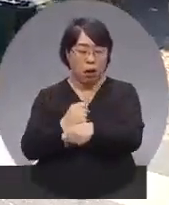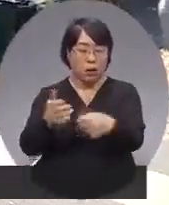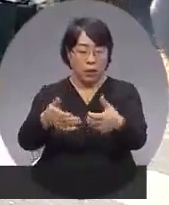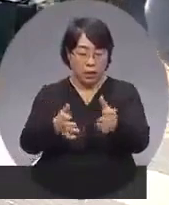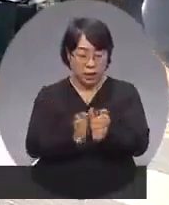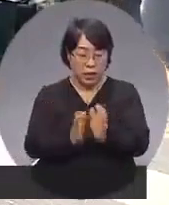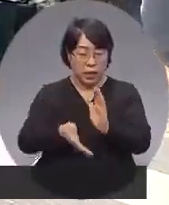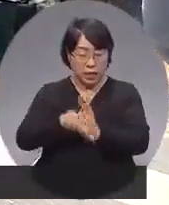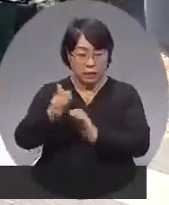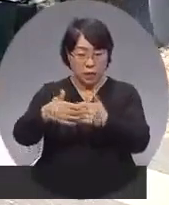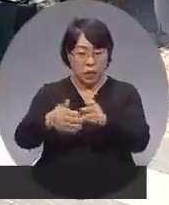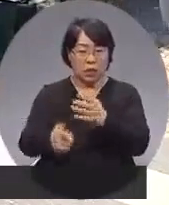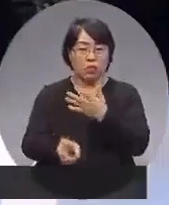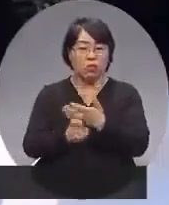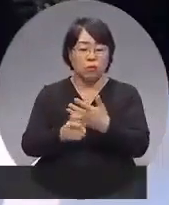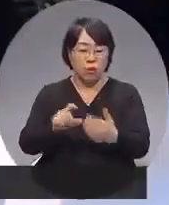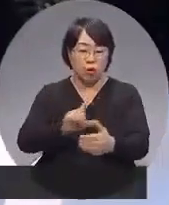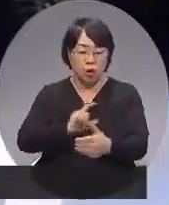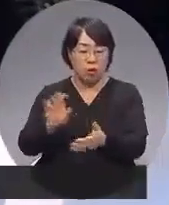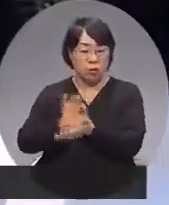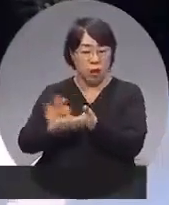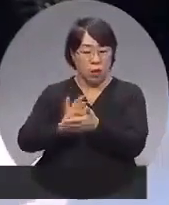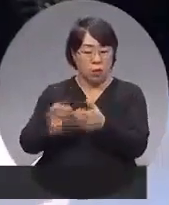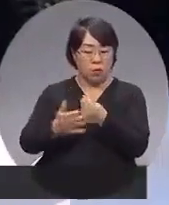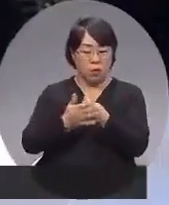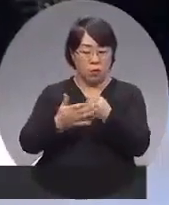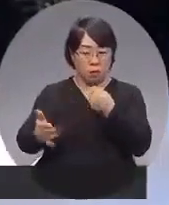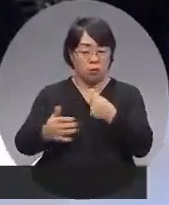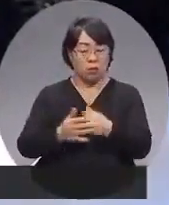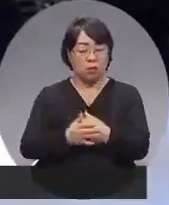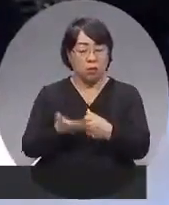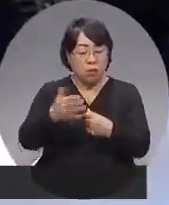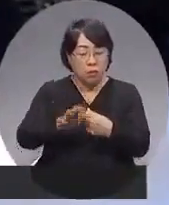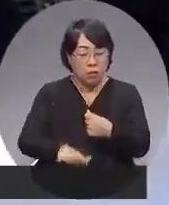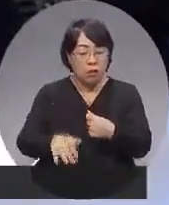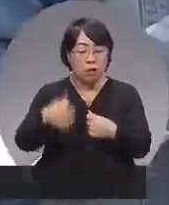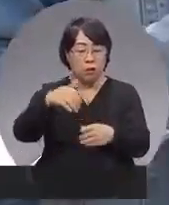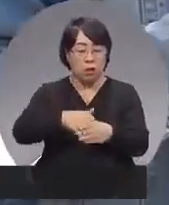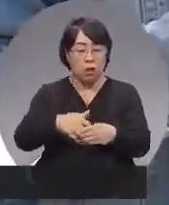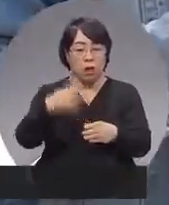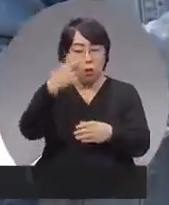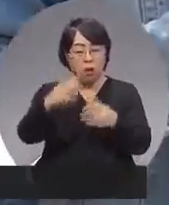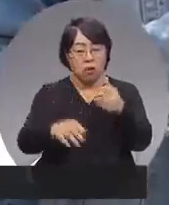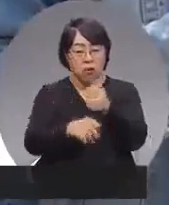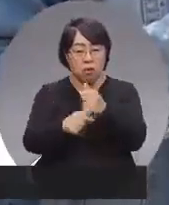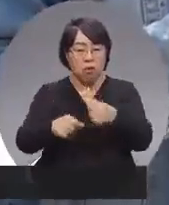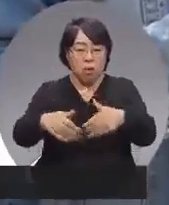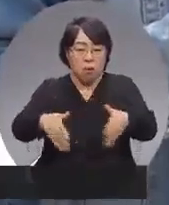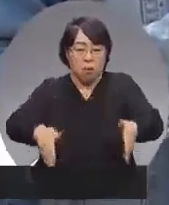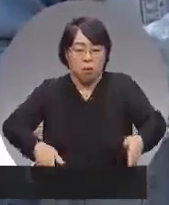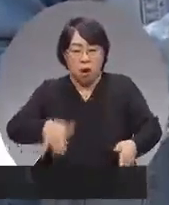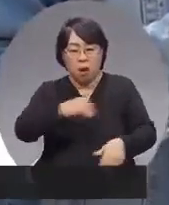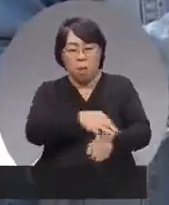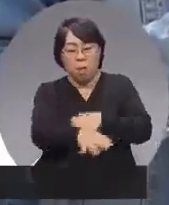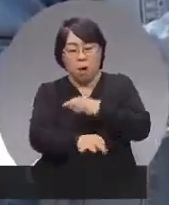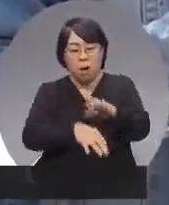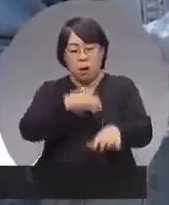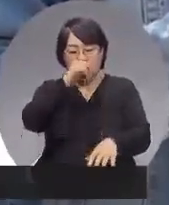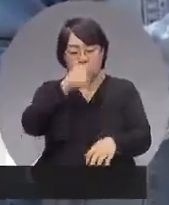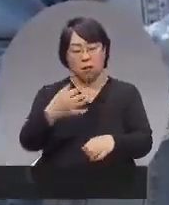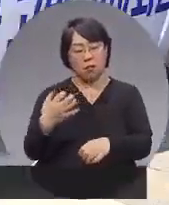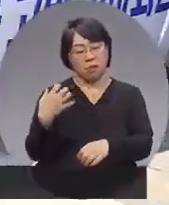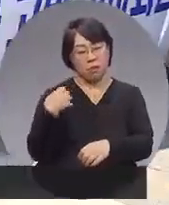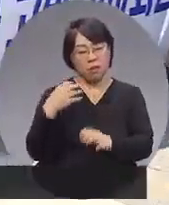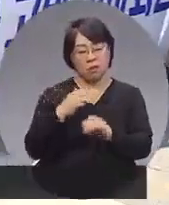불법으로 도용해 공당 선거에 개입했는데 선관위가 미온적인 태도로 방관했다며 책임자 처벌을